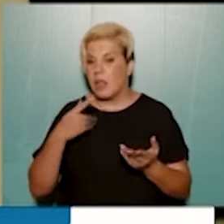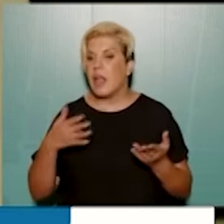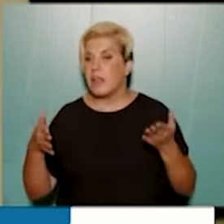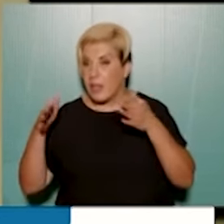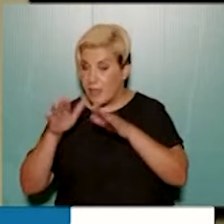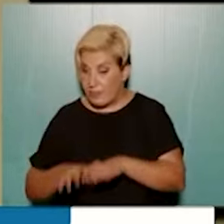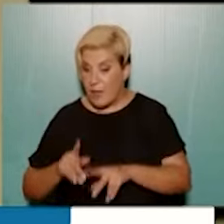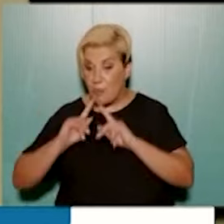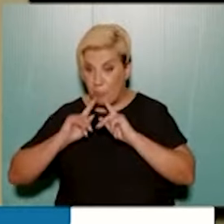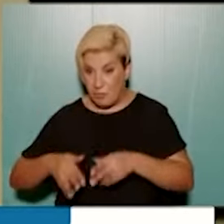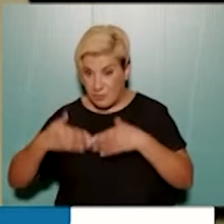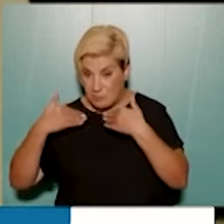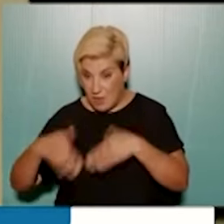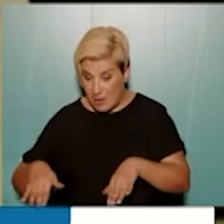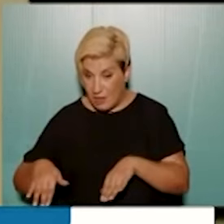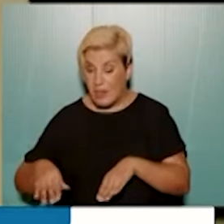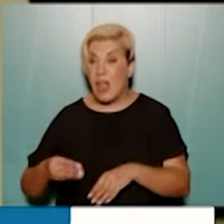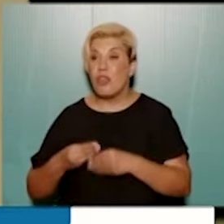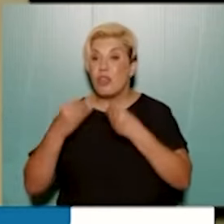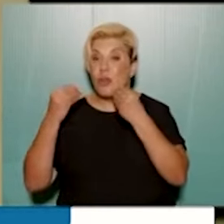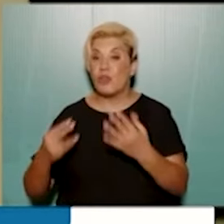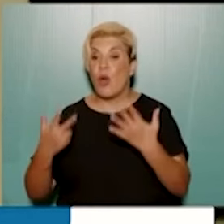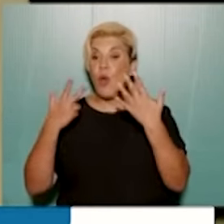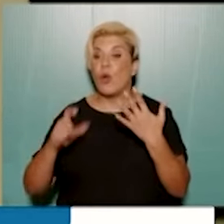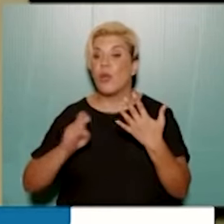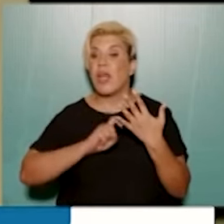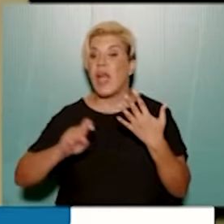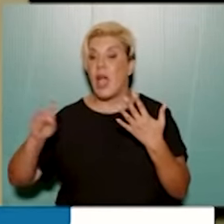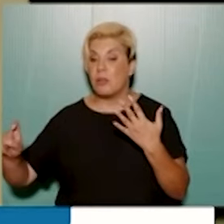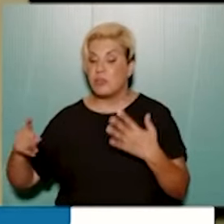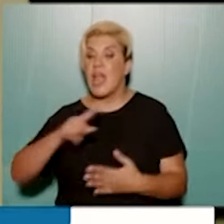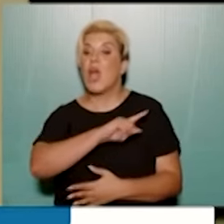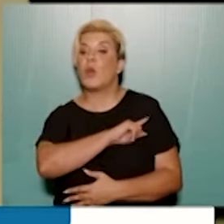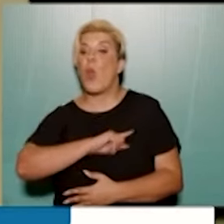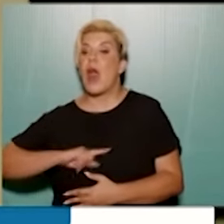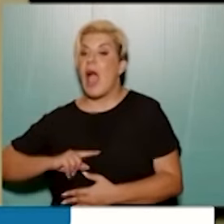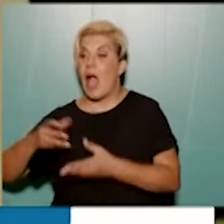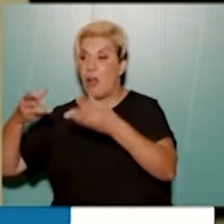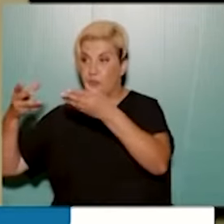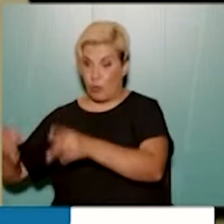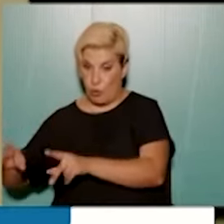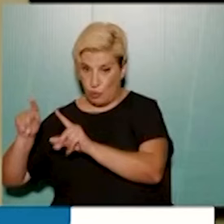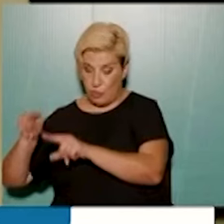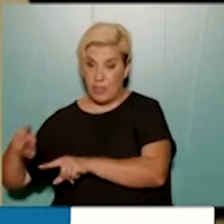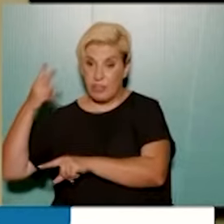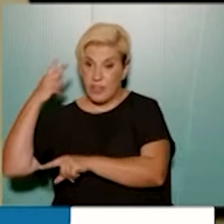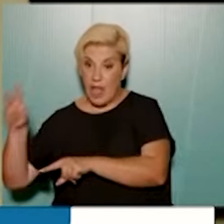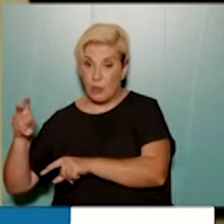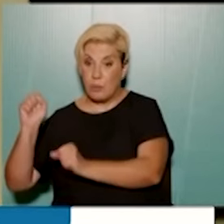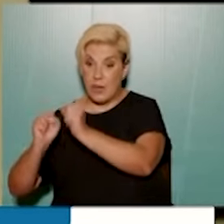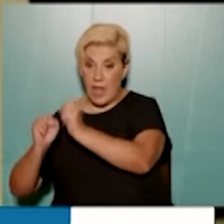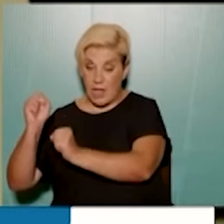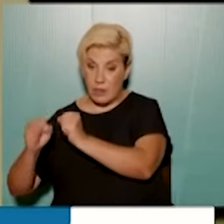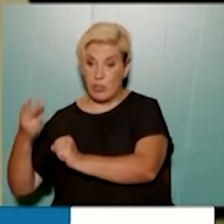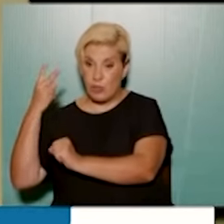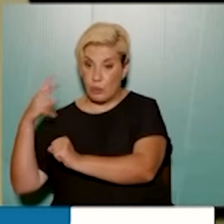ότι αυτό που αποφασίσατε είναι να δώσετε 8 εκατομμύρια ευρώ σε εργολάβο για να αναλάβει με τα δικά του μηχανήματα, με